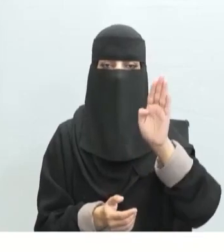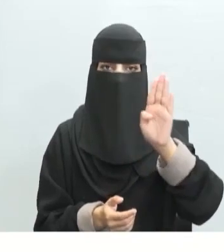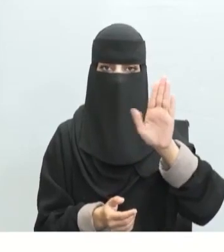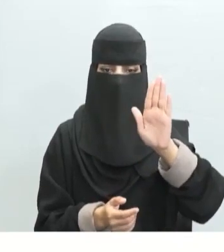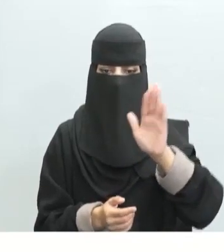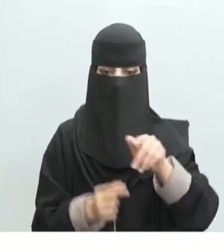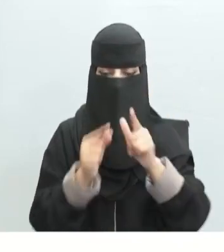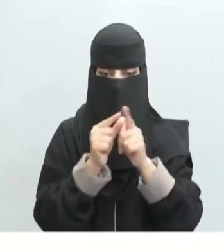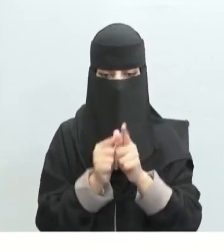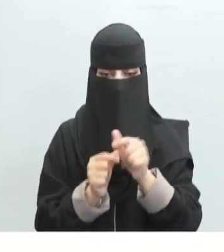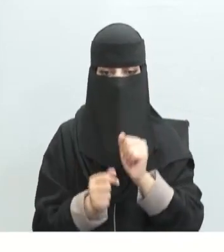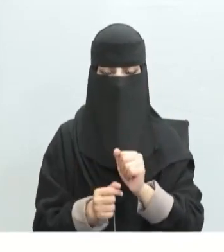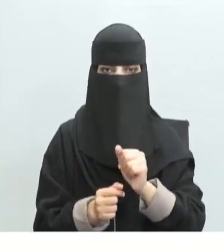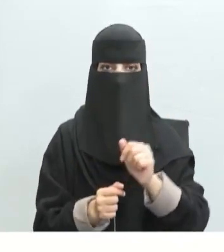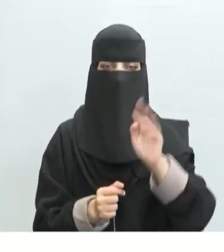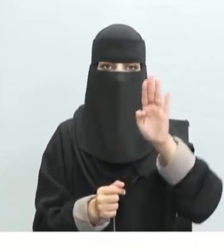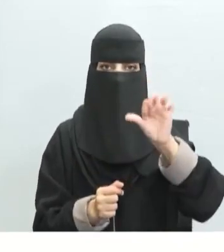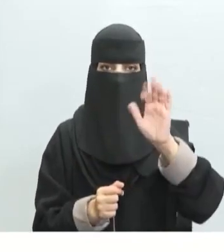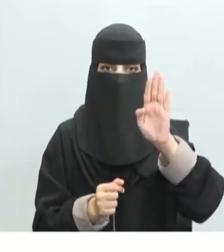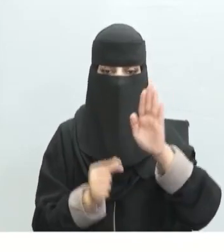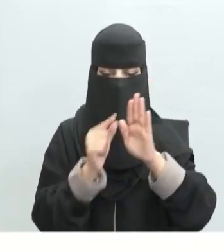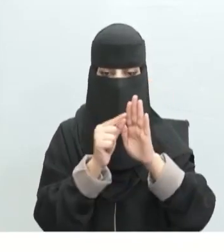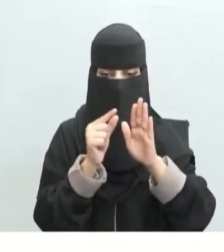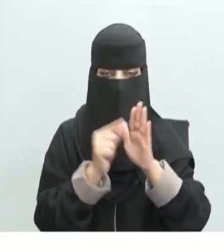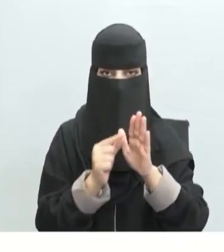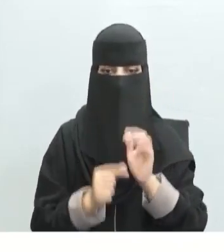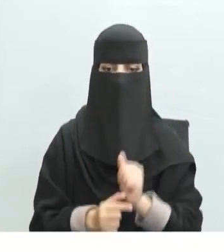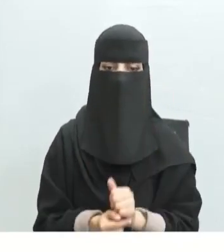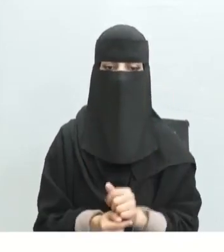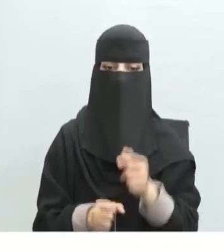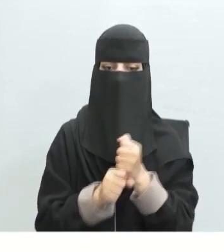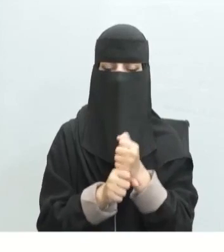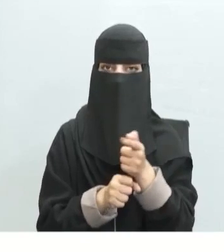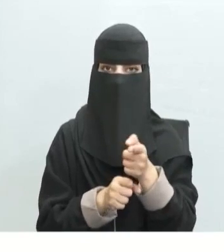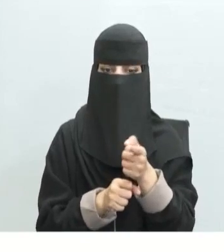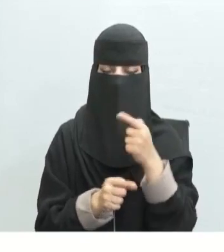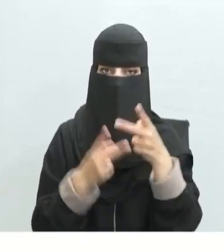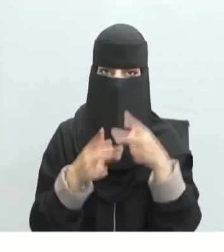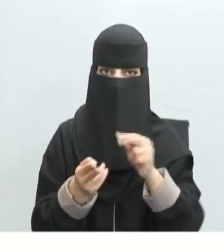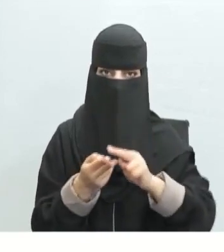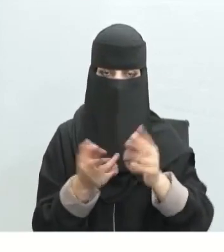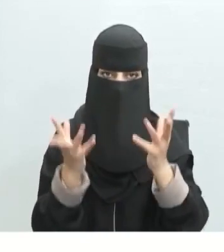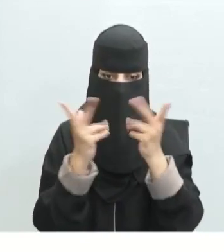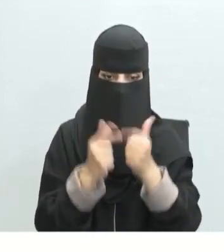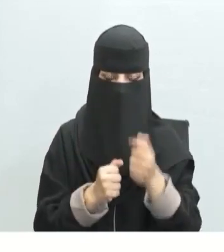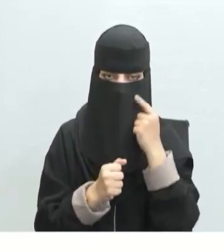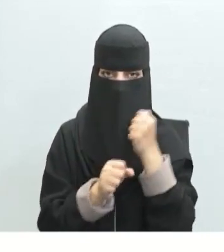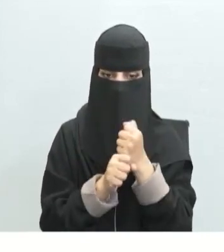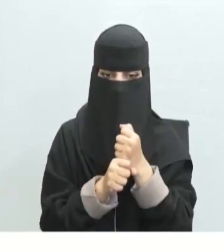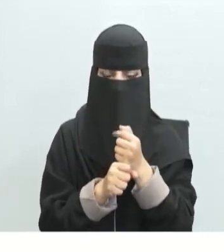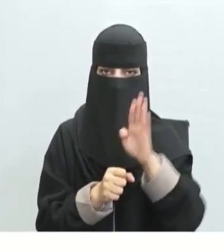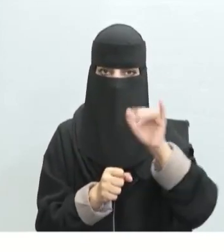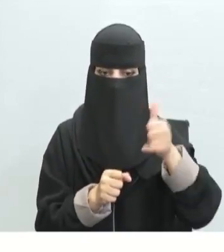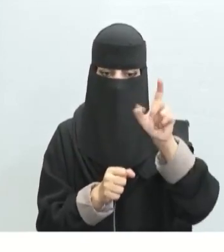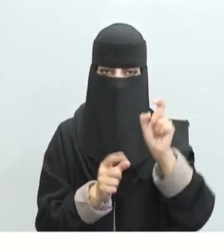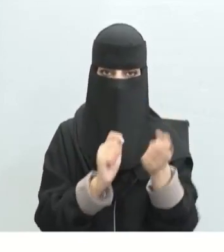لبي وكوسك لبي بهذه الصوره ونبدا بحسابها الان عاد قلنا ساين